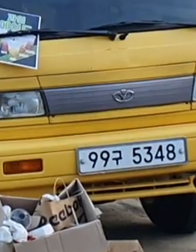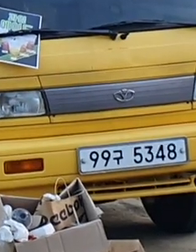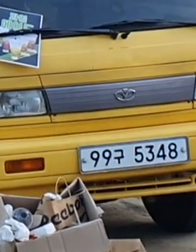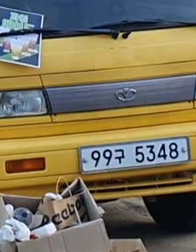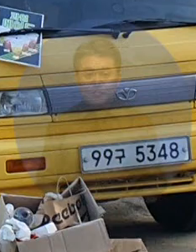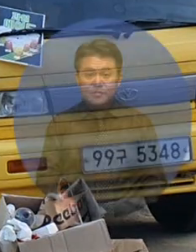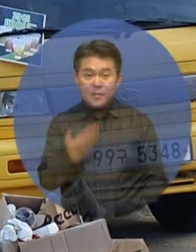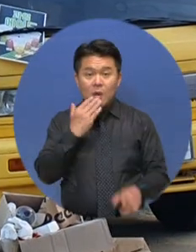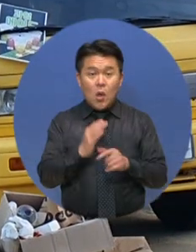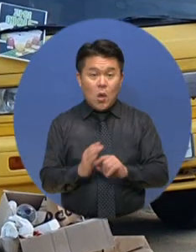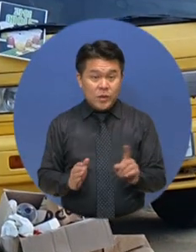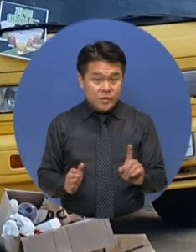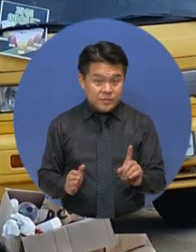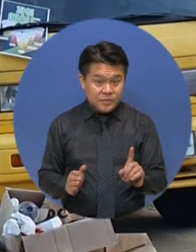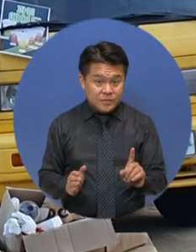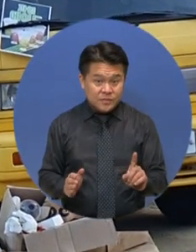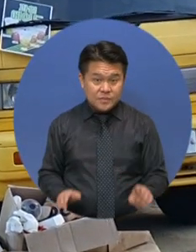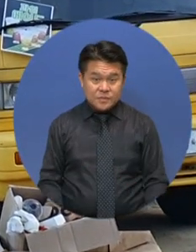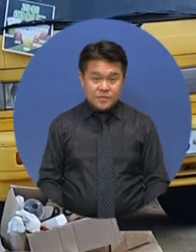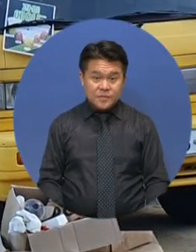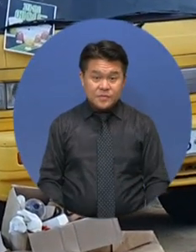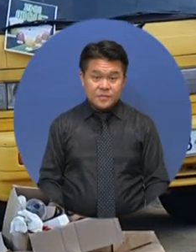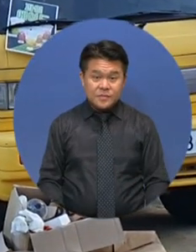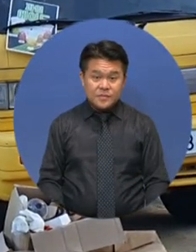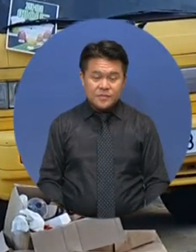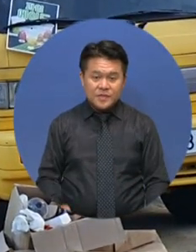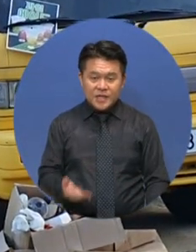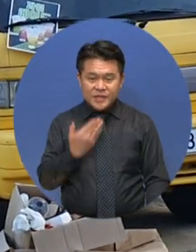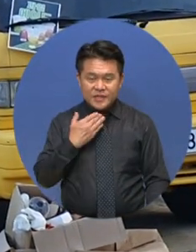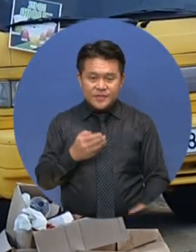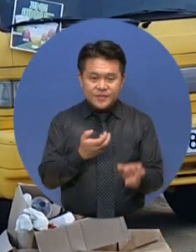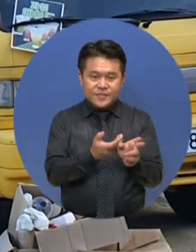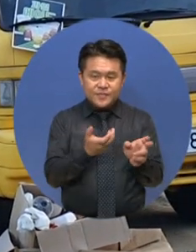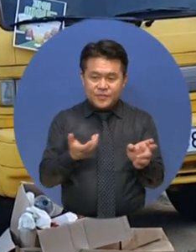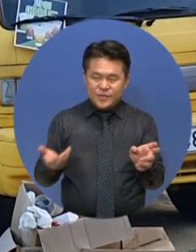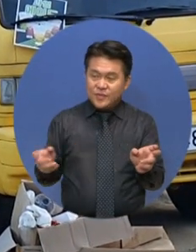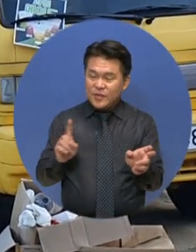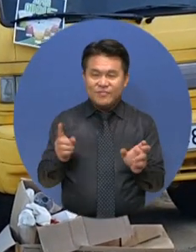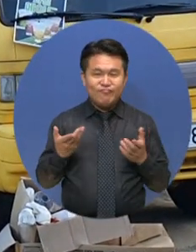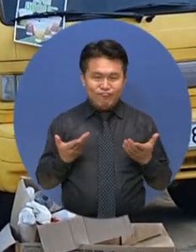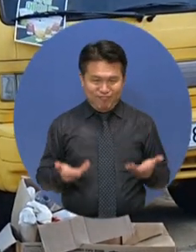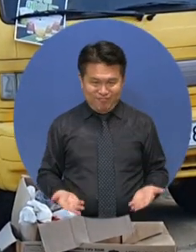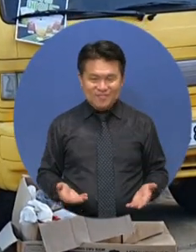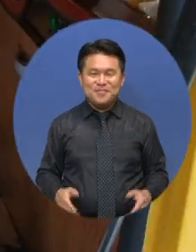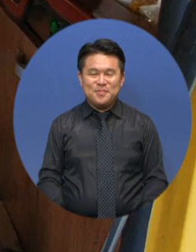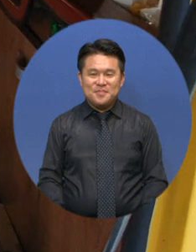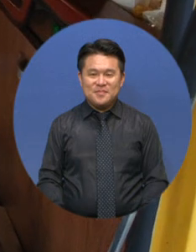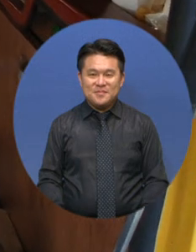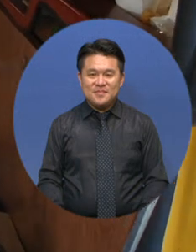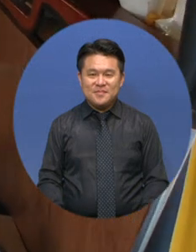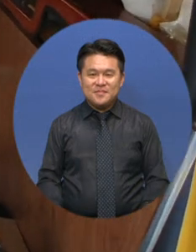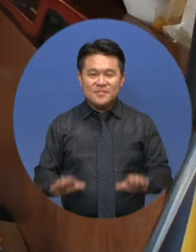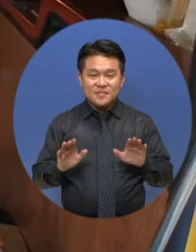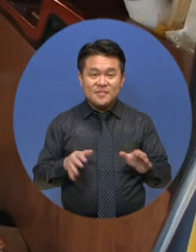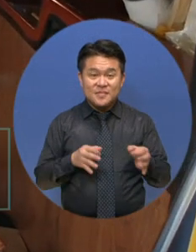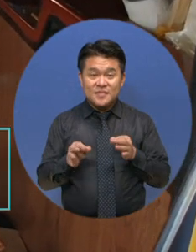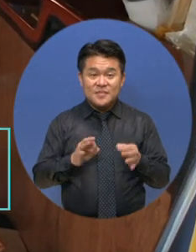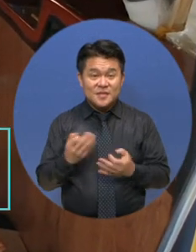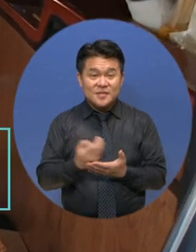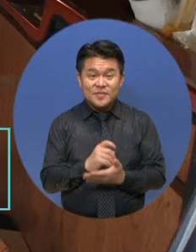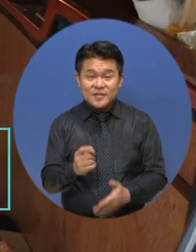식사 시간이 되면 이곳 푸드트럭에는 휴식 시간이 찾아옵니다. 오늘 장사 좀